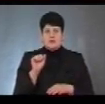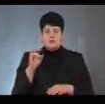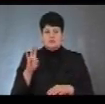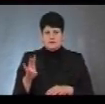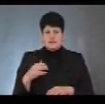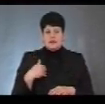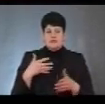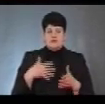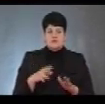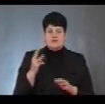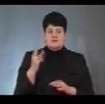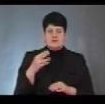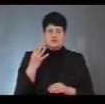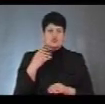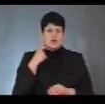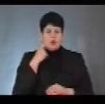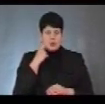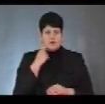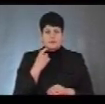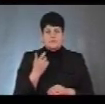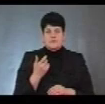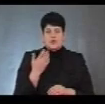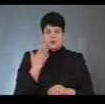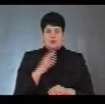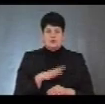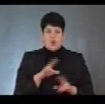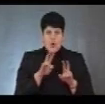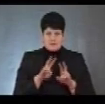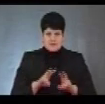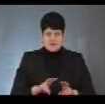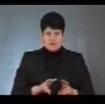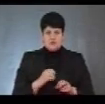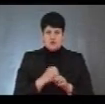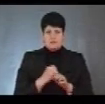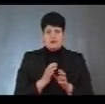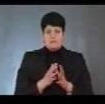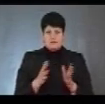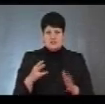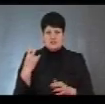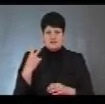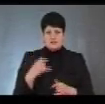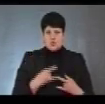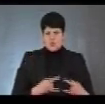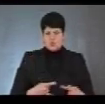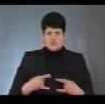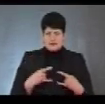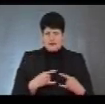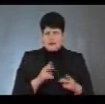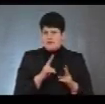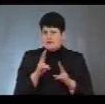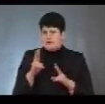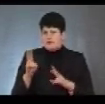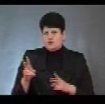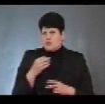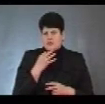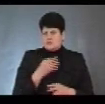я народила 34 роки. Коли ми проходили обстеження, я зробила більше, ніж 20 УЗД. І ніхто з лікарів не